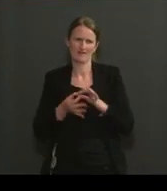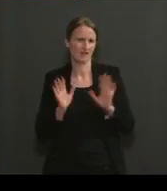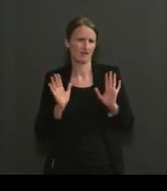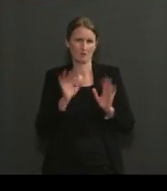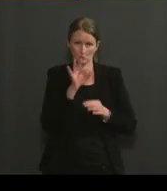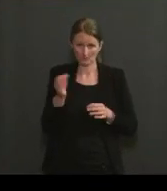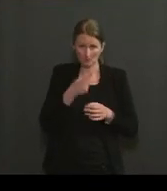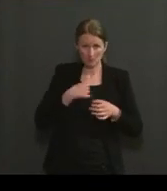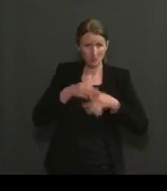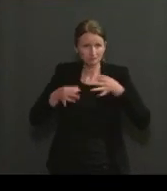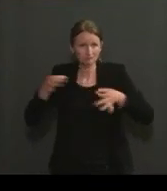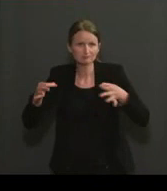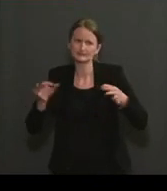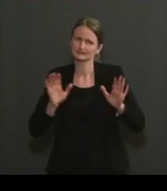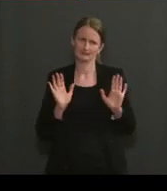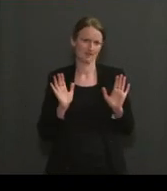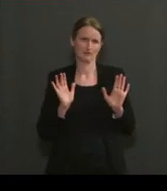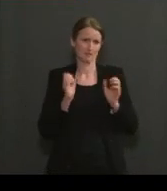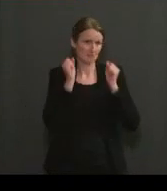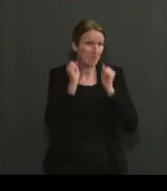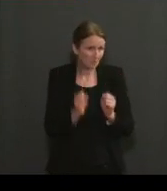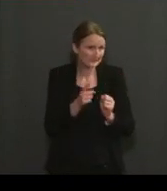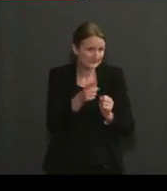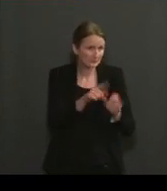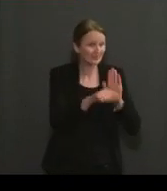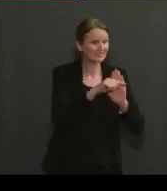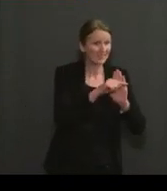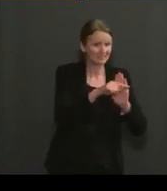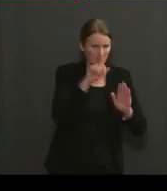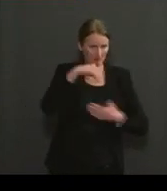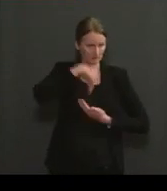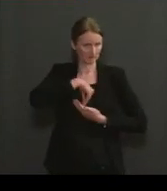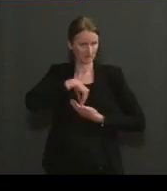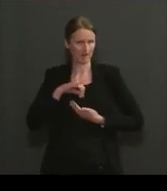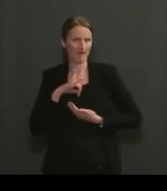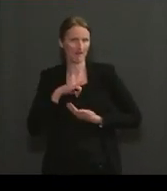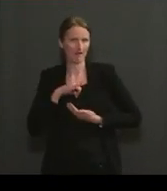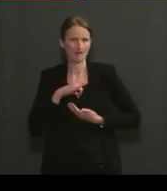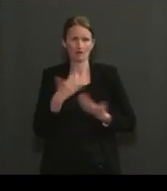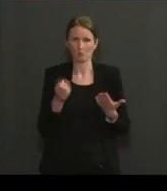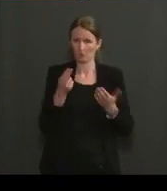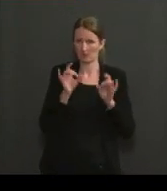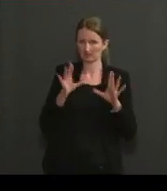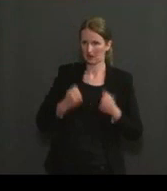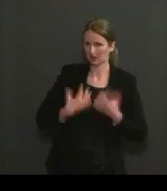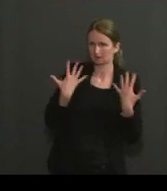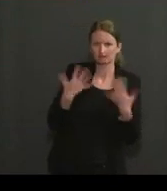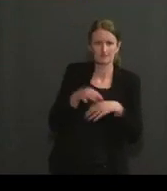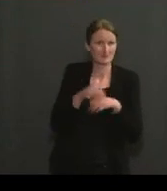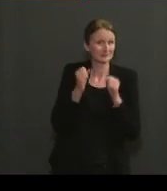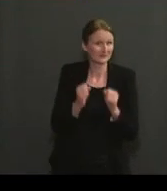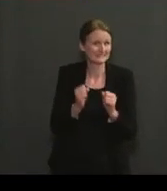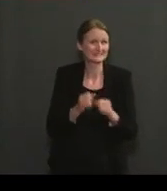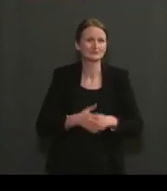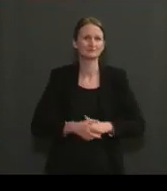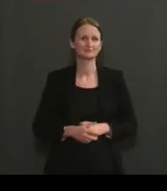être contaminé et ne pas encore avoir réagi au niveau immunitaire. Si on passe